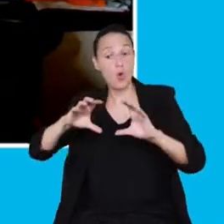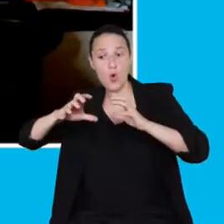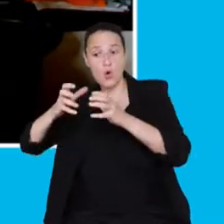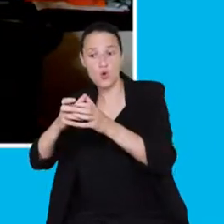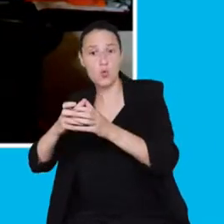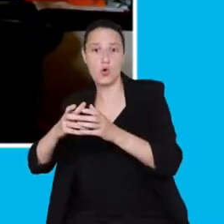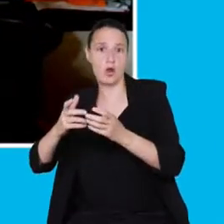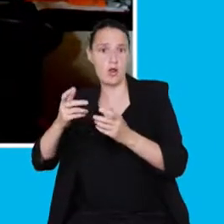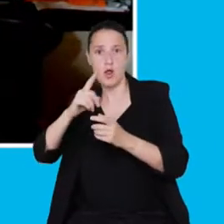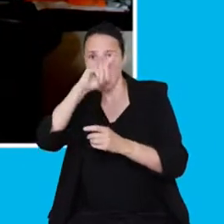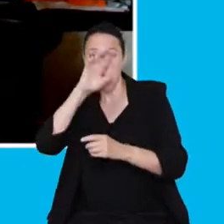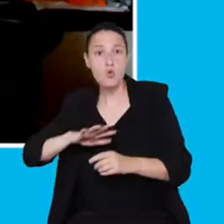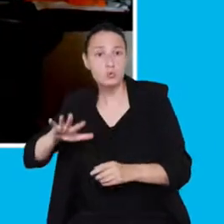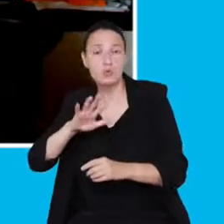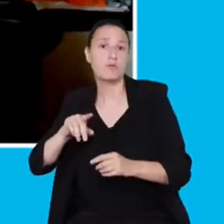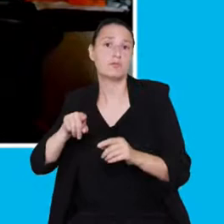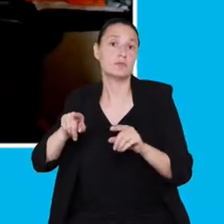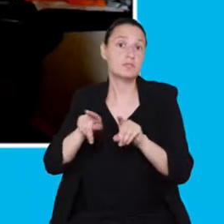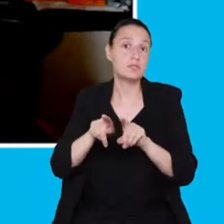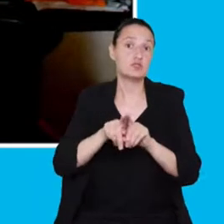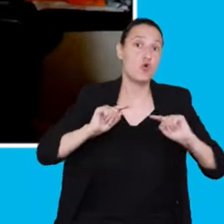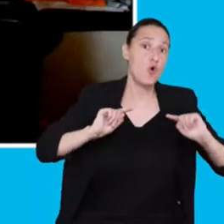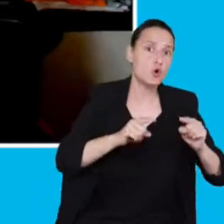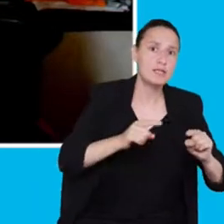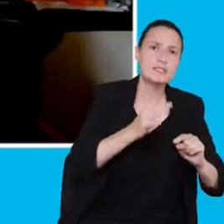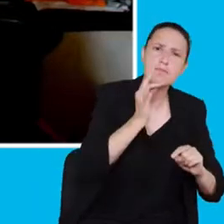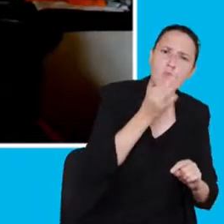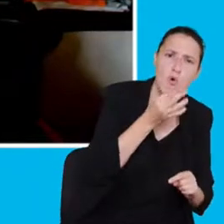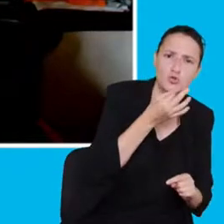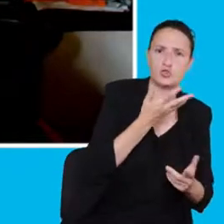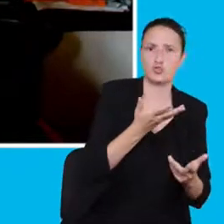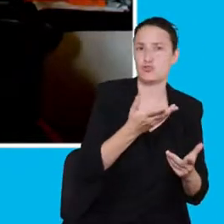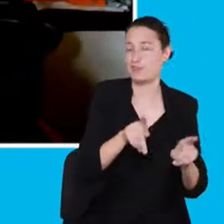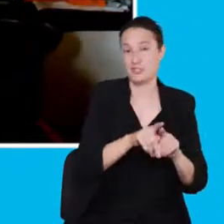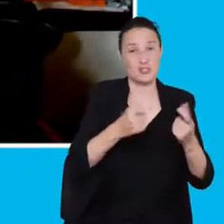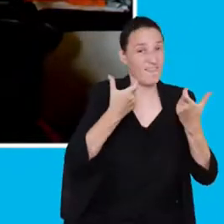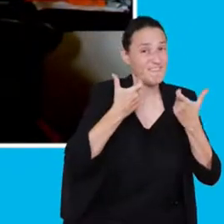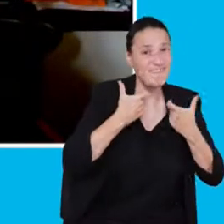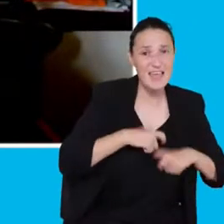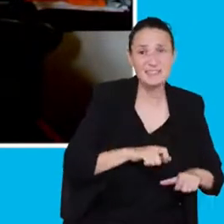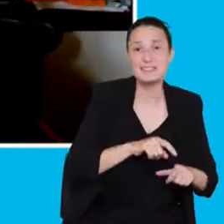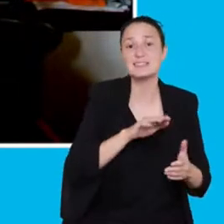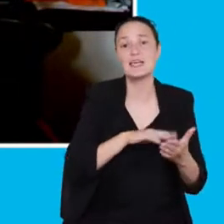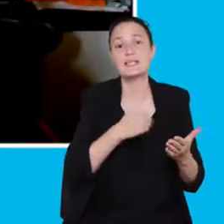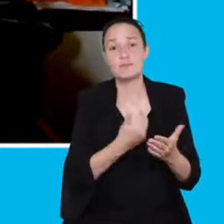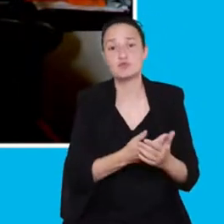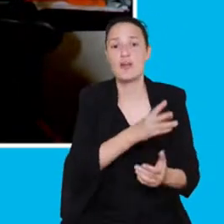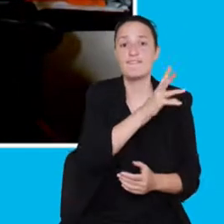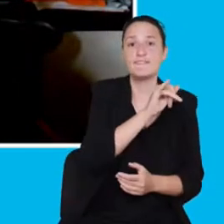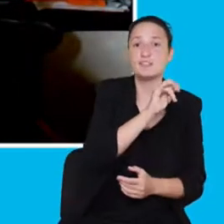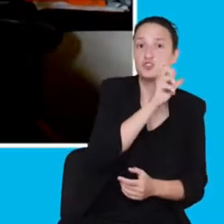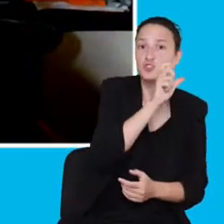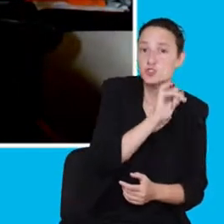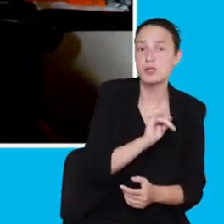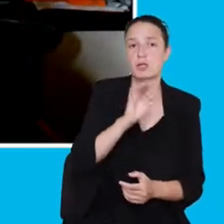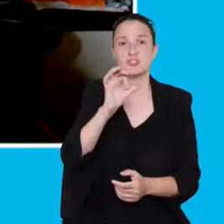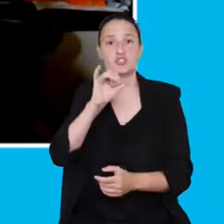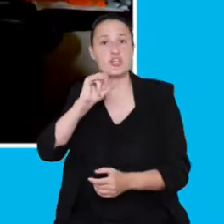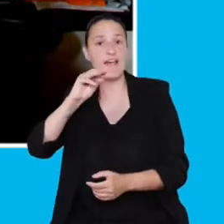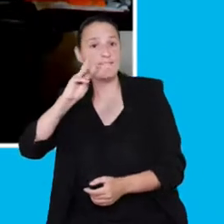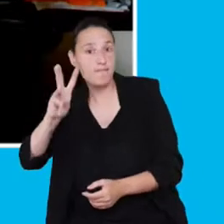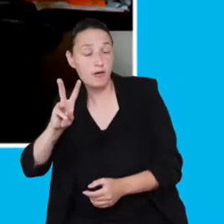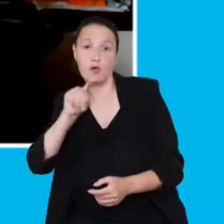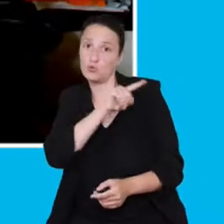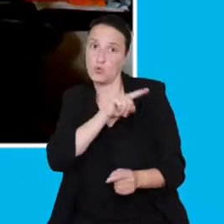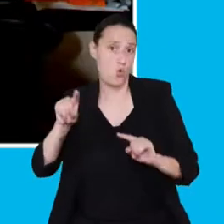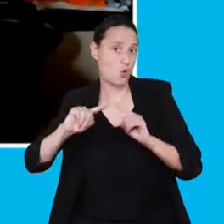ludowego, i organizacji młodzieżowych, również wiejskich, takich jak Wici czy Siew, i